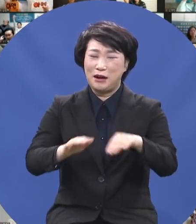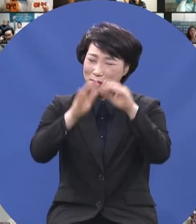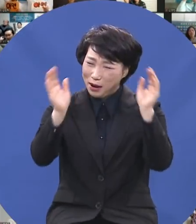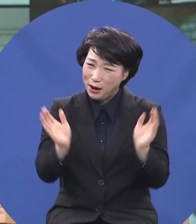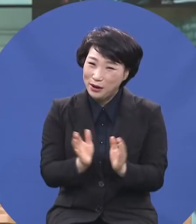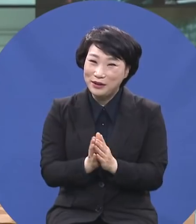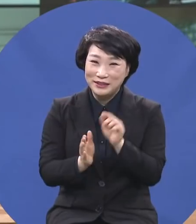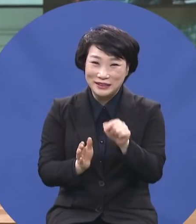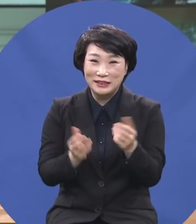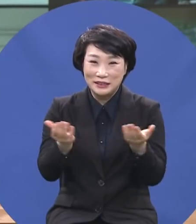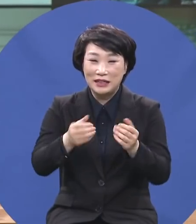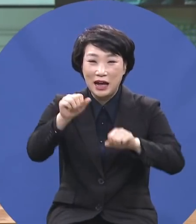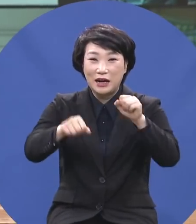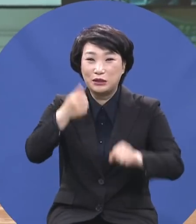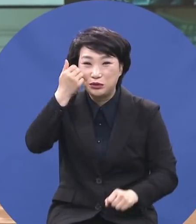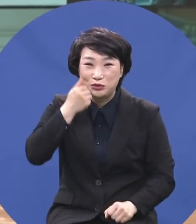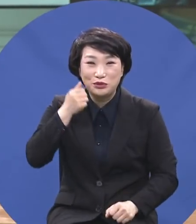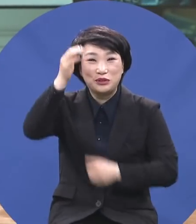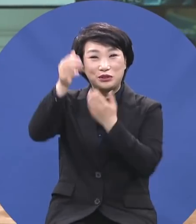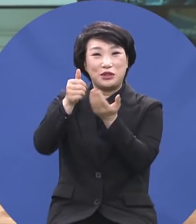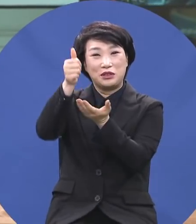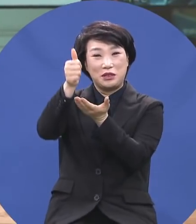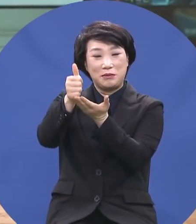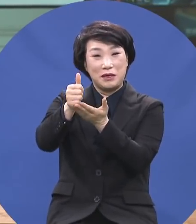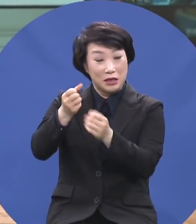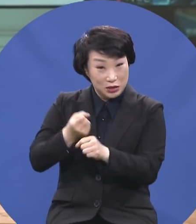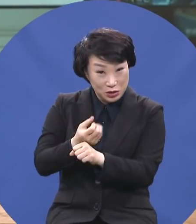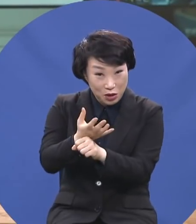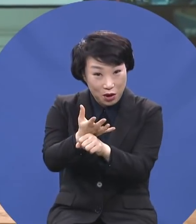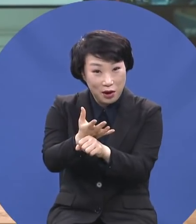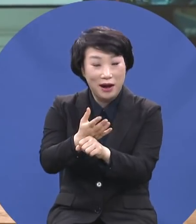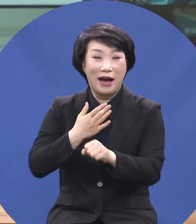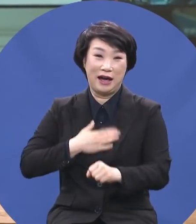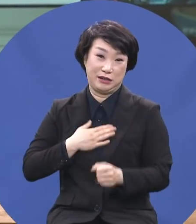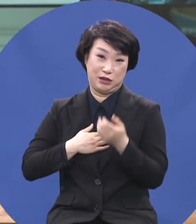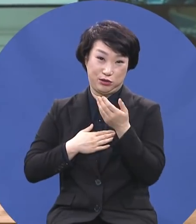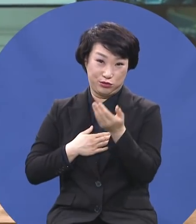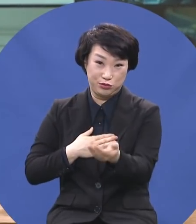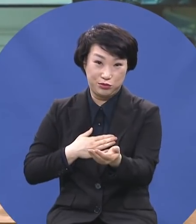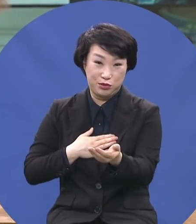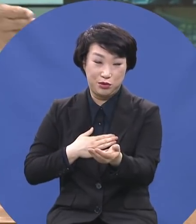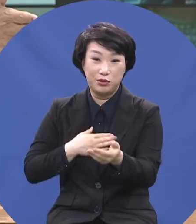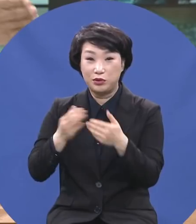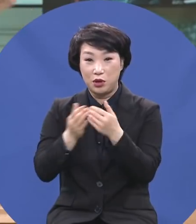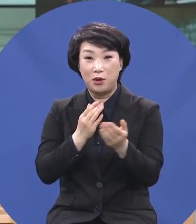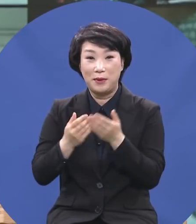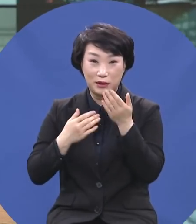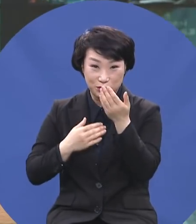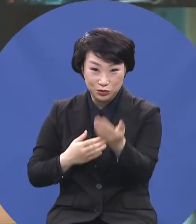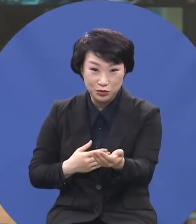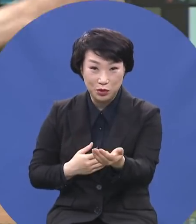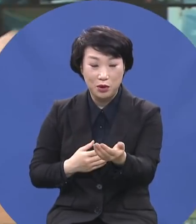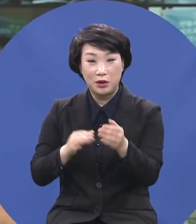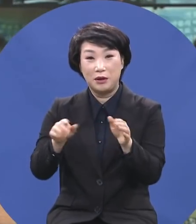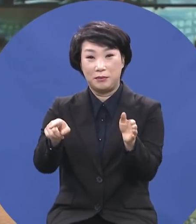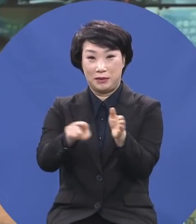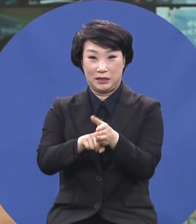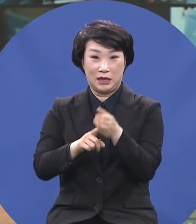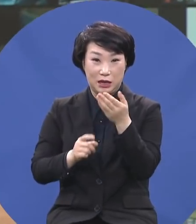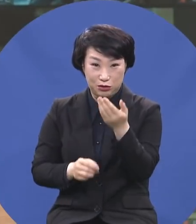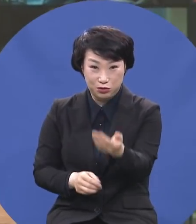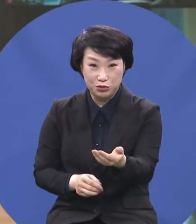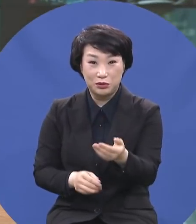누가 하시는 일이냐? 성령이 전해주고 알게 하고 경험해 하고 믿게 한